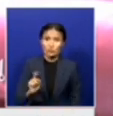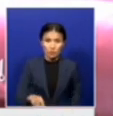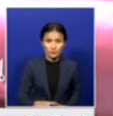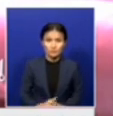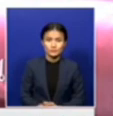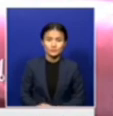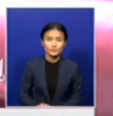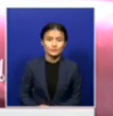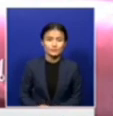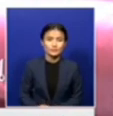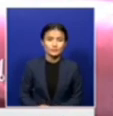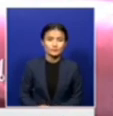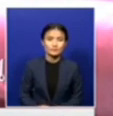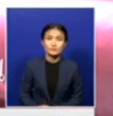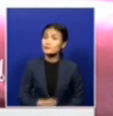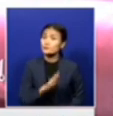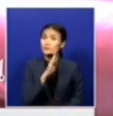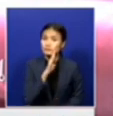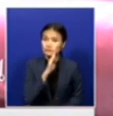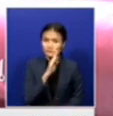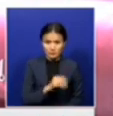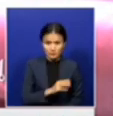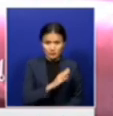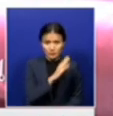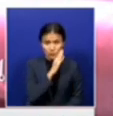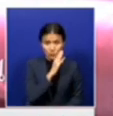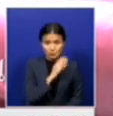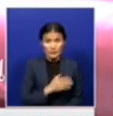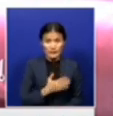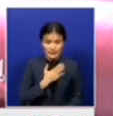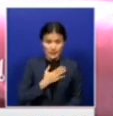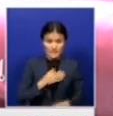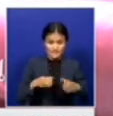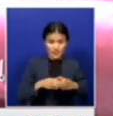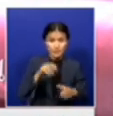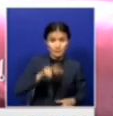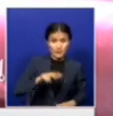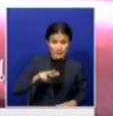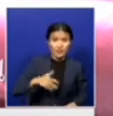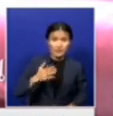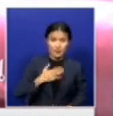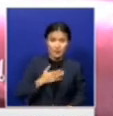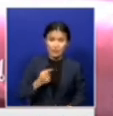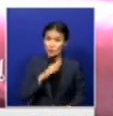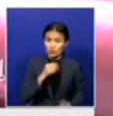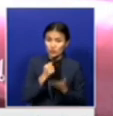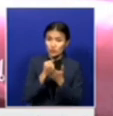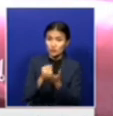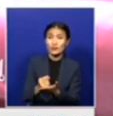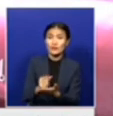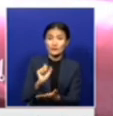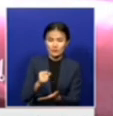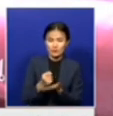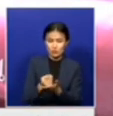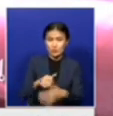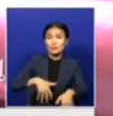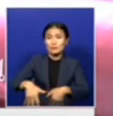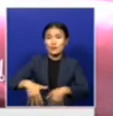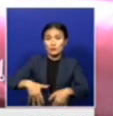ย่างนี้ครับหากเราเป็นพรรคเพื่อไทยหากเป็นพรรคเพื่อไทยที่เราจะทำเรื่องของเยียวยาอย่างที่ท่านผู้นำฝ่ายค้านกราบเรียน